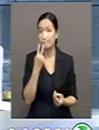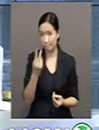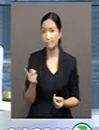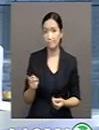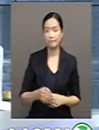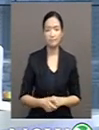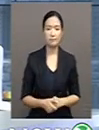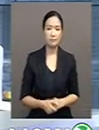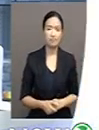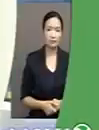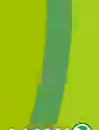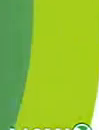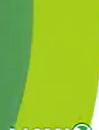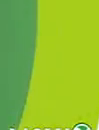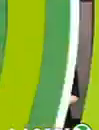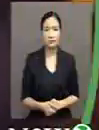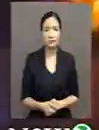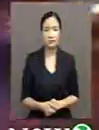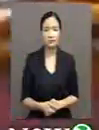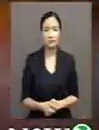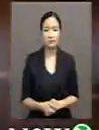กันครับ ค่ะ